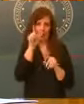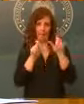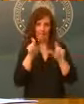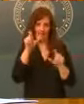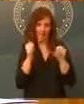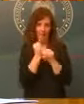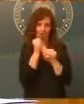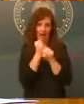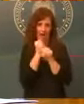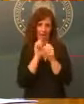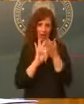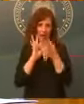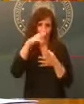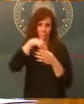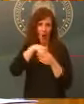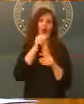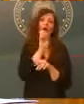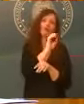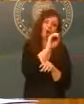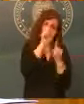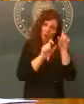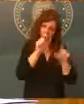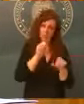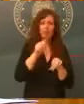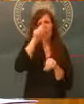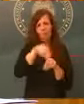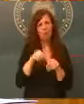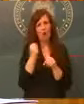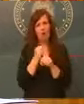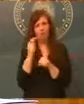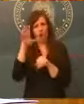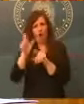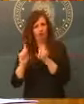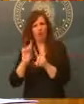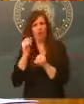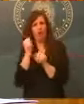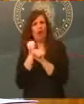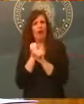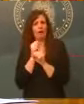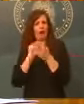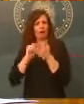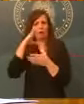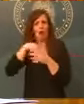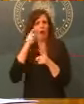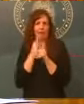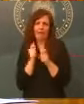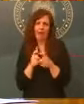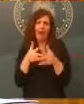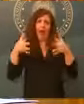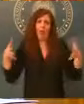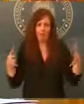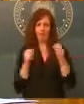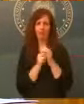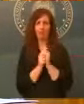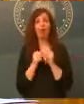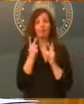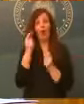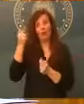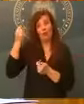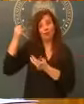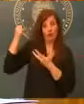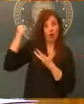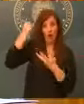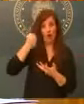anche personale non docente. E allora distinguiamo. Con i soldi che stiamo mettendo adesso possiamo assumere fino a